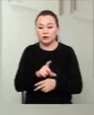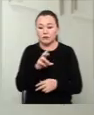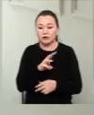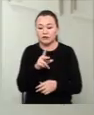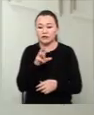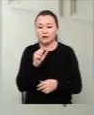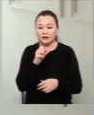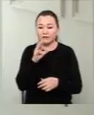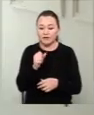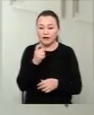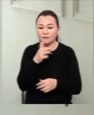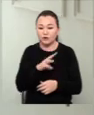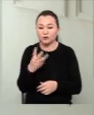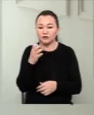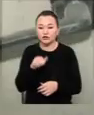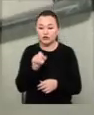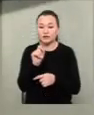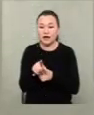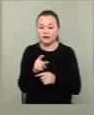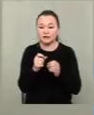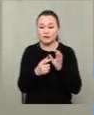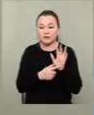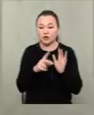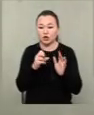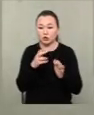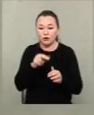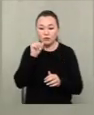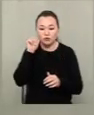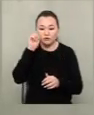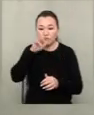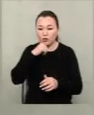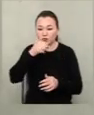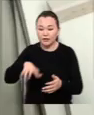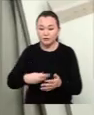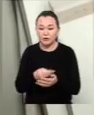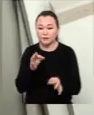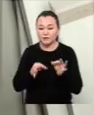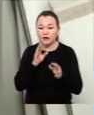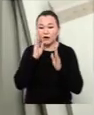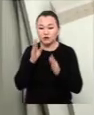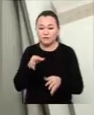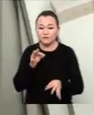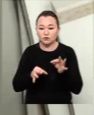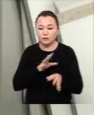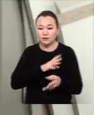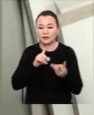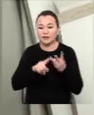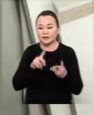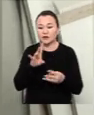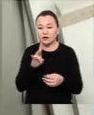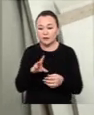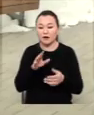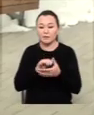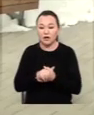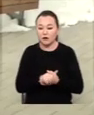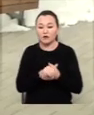Свой заказ на 1 миллион 300 тысяч она ждет 17 июля прошлого года. За справедливостью она обращалась в суд. 3 ноября заключила